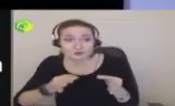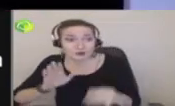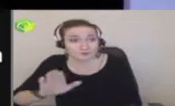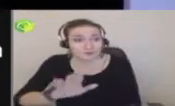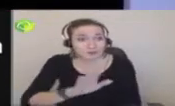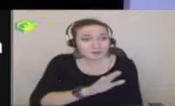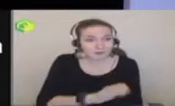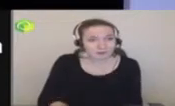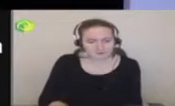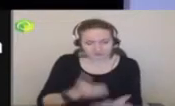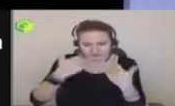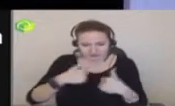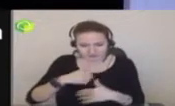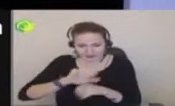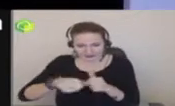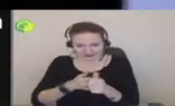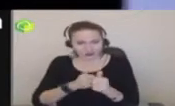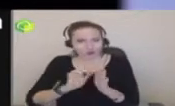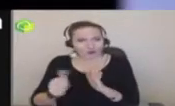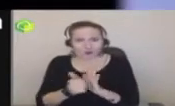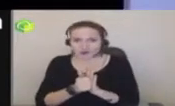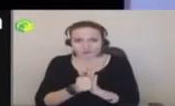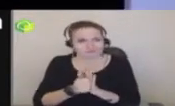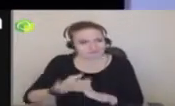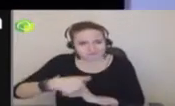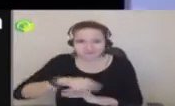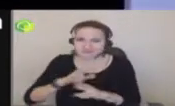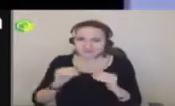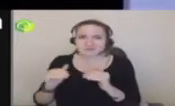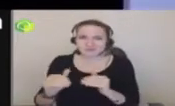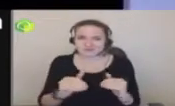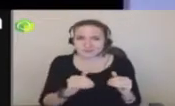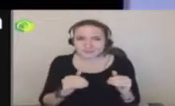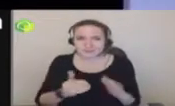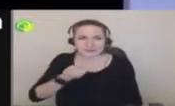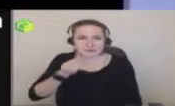d'aidant, on vit tout la même chose, de savoir faire face au quotidien,